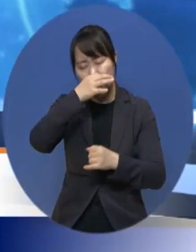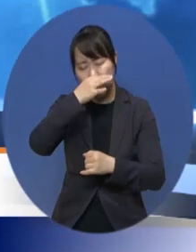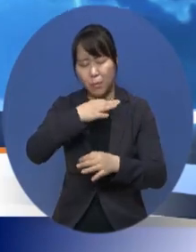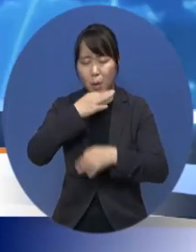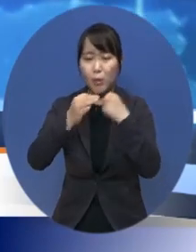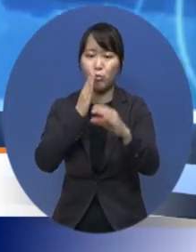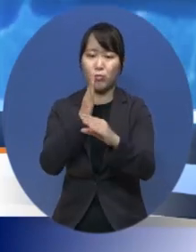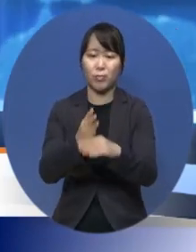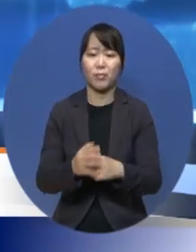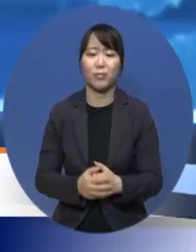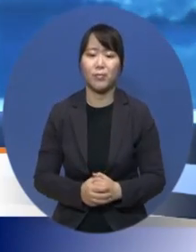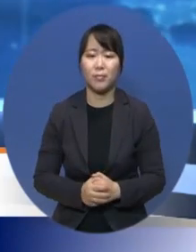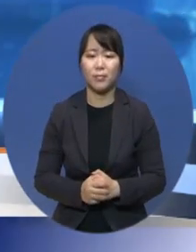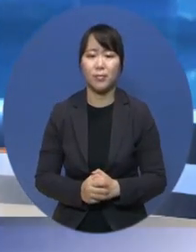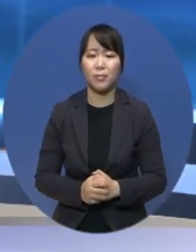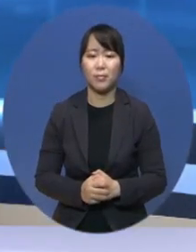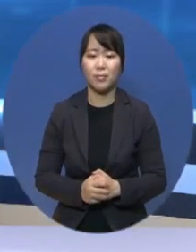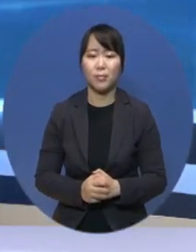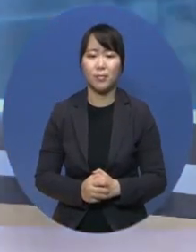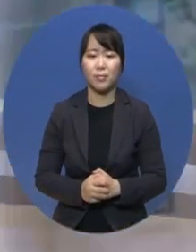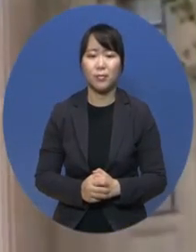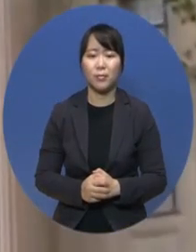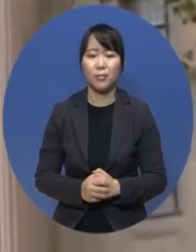있습니다. 이오비 통신원입니다.